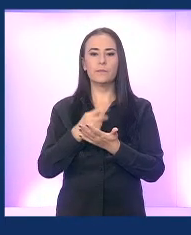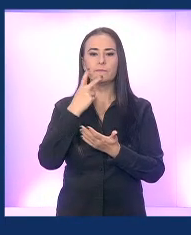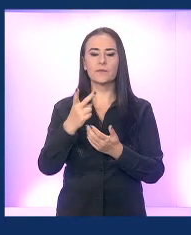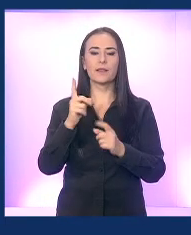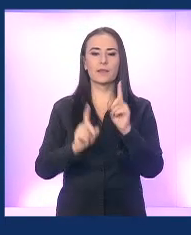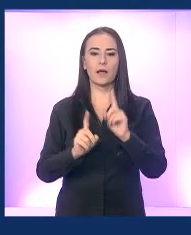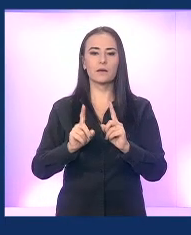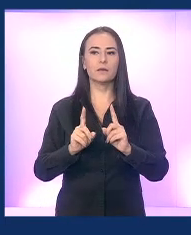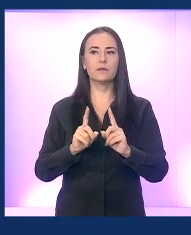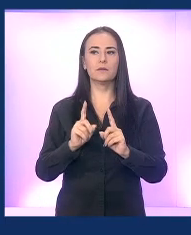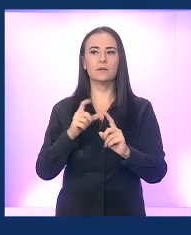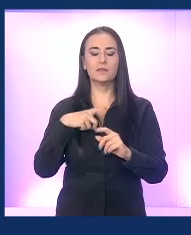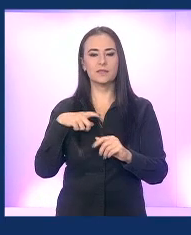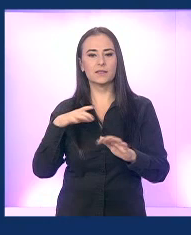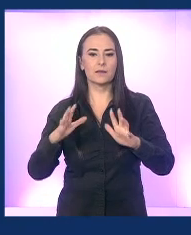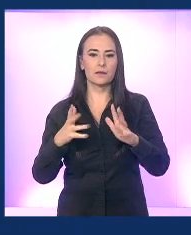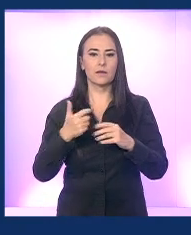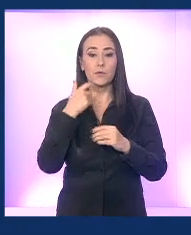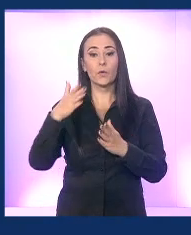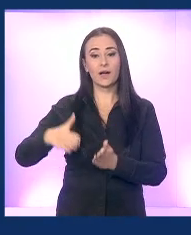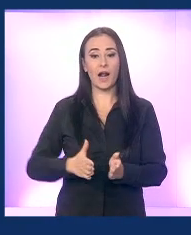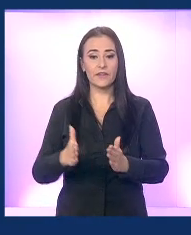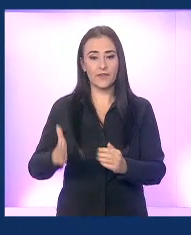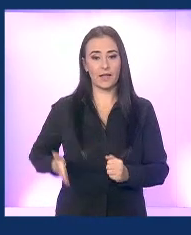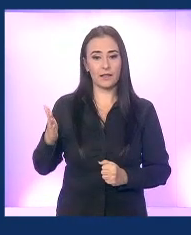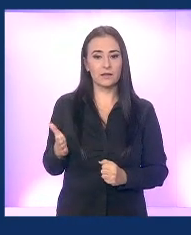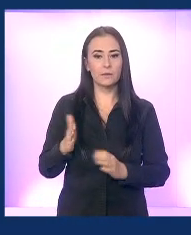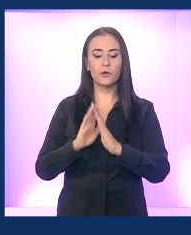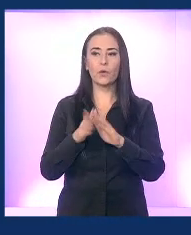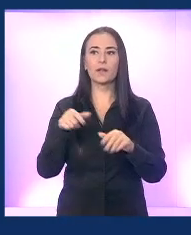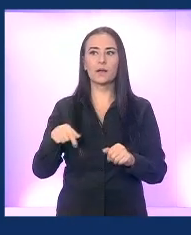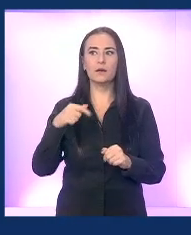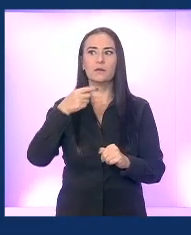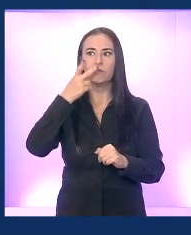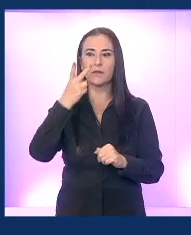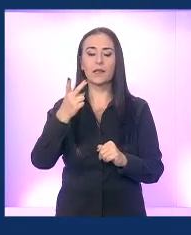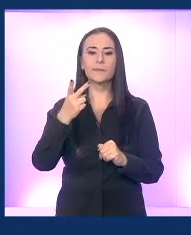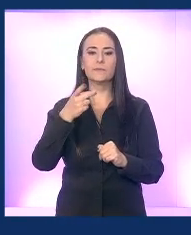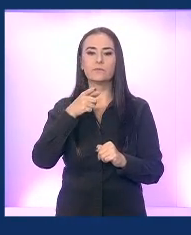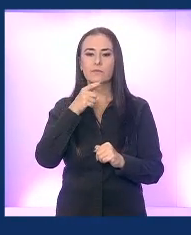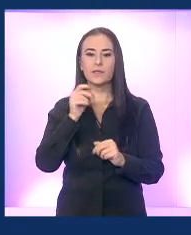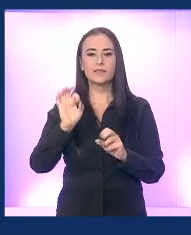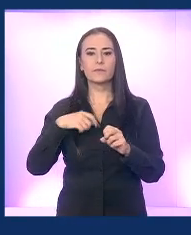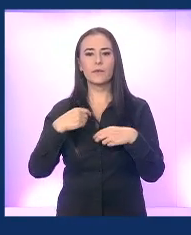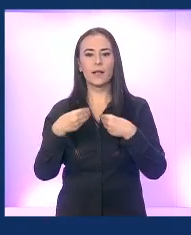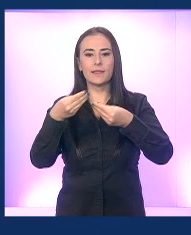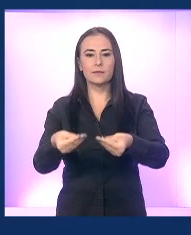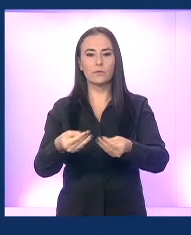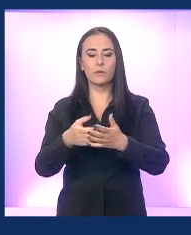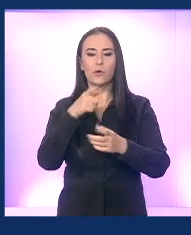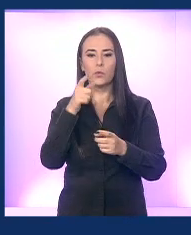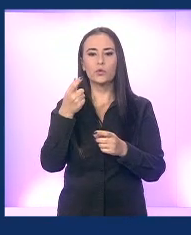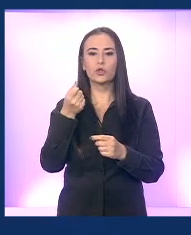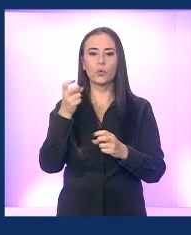că dacă se investește în calea ferată, dacă o aduci la niște parametri astfel încât românul să fie dispus să se urce în